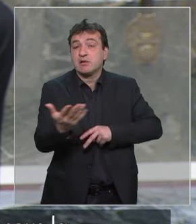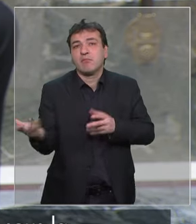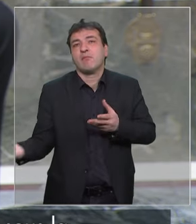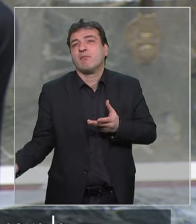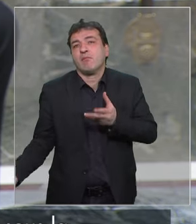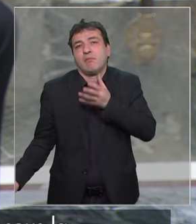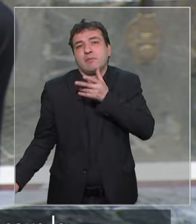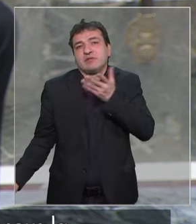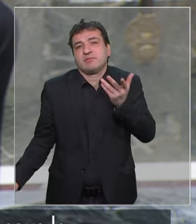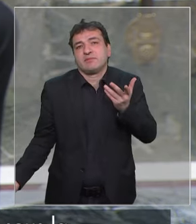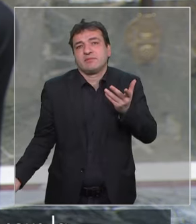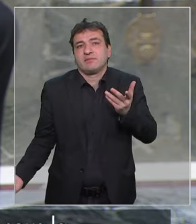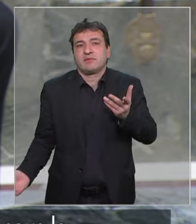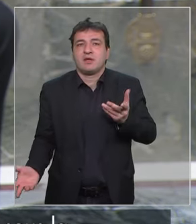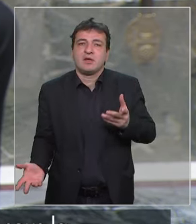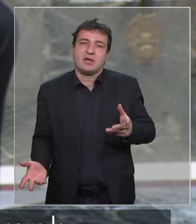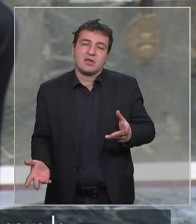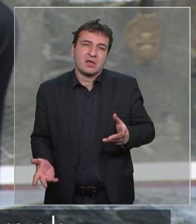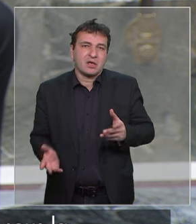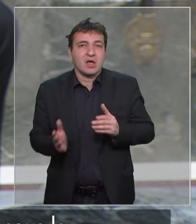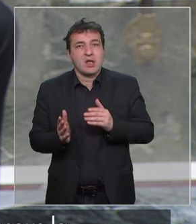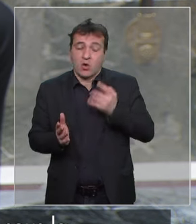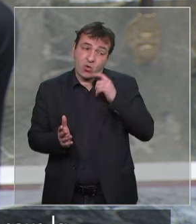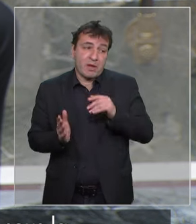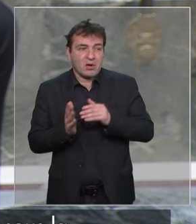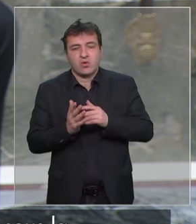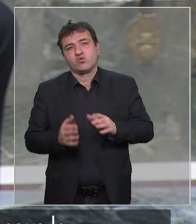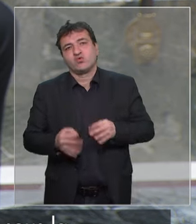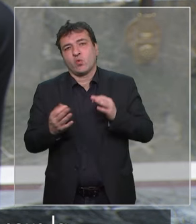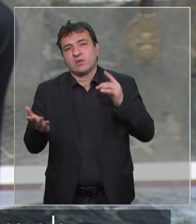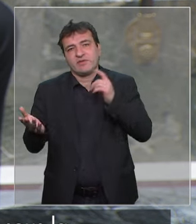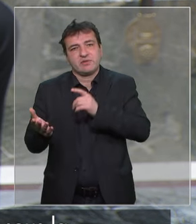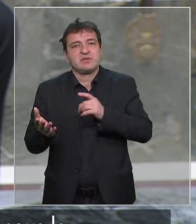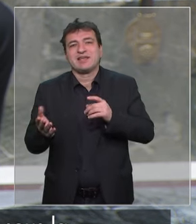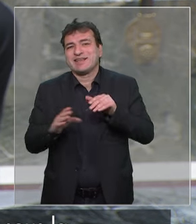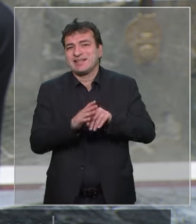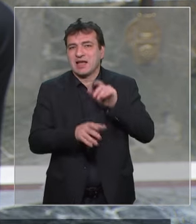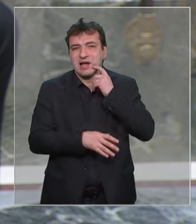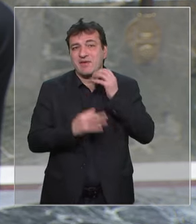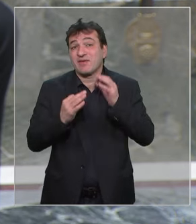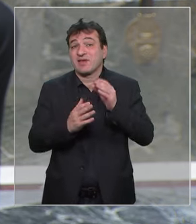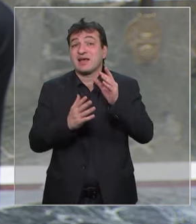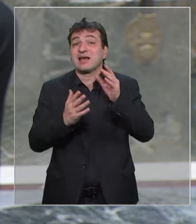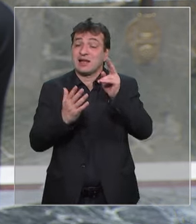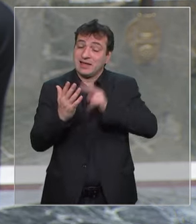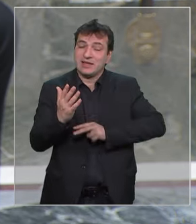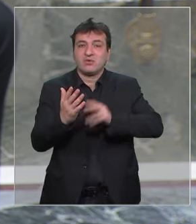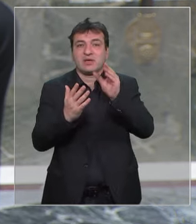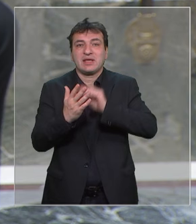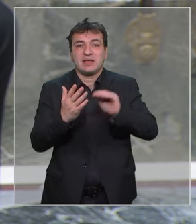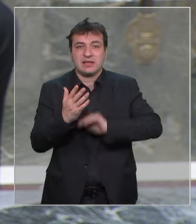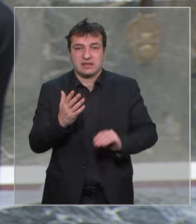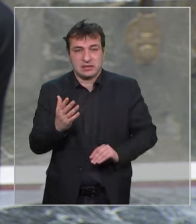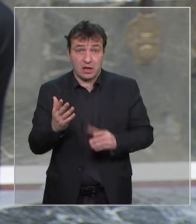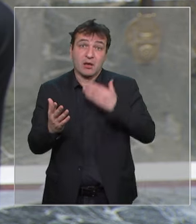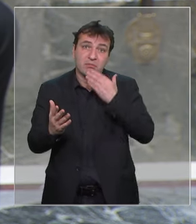Et oui, nous constatons encore trop de difficultés chez nos élèves en lecture et en écriture. Et merci d'avoir rappelé que nous avons connu des